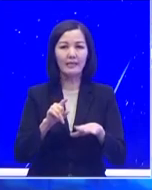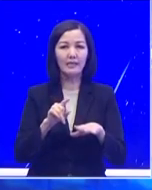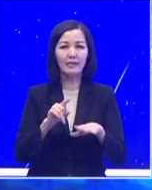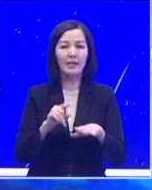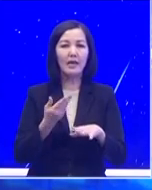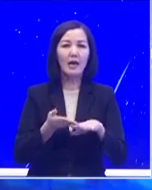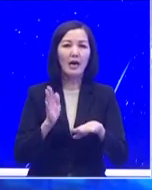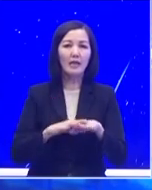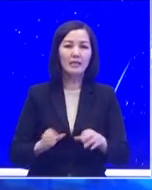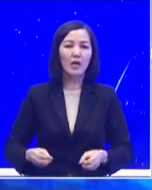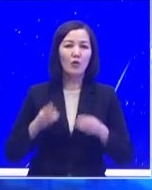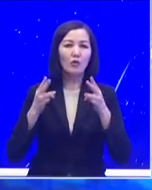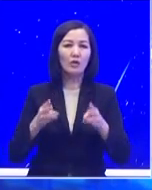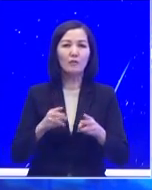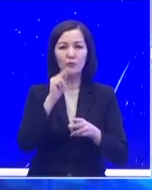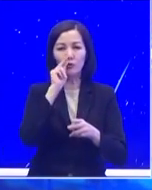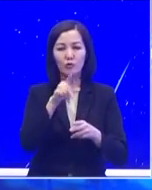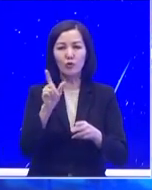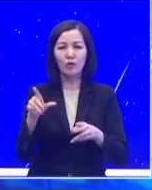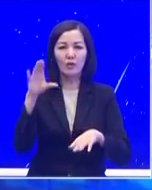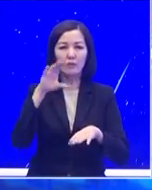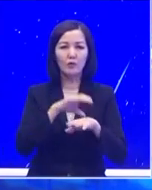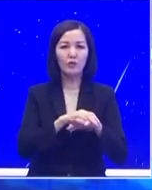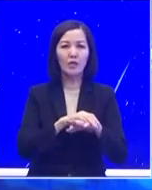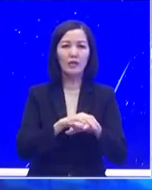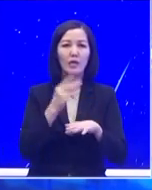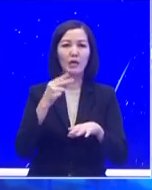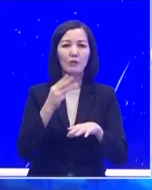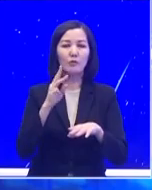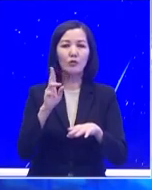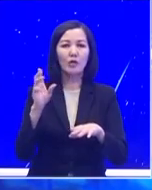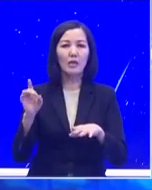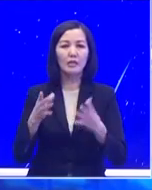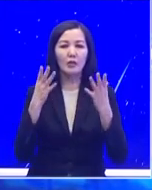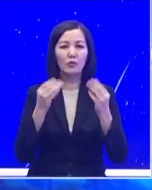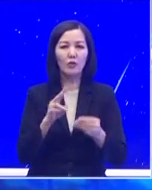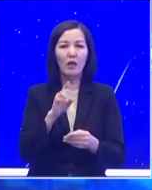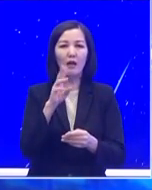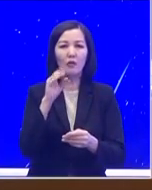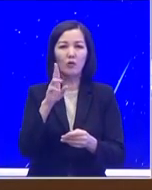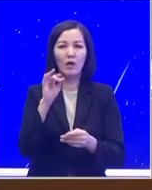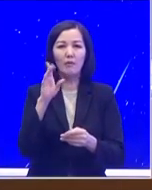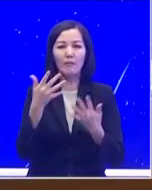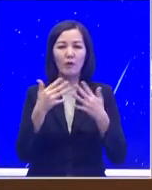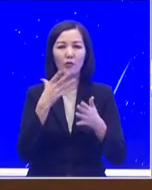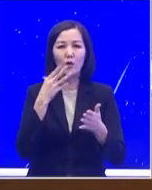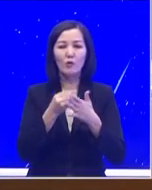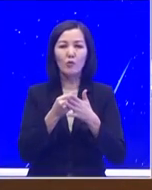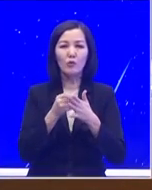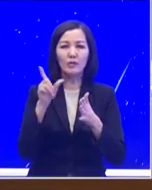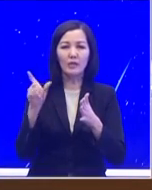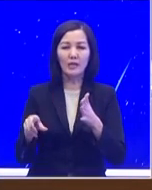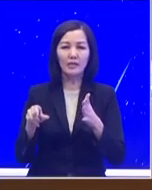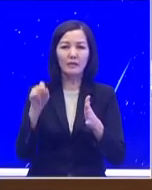аса ауыр қылмыс жасаған күдіктіні ұстады. Ол азамат 23 қаңтар күні Алакөл ауданына қарасты Қабанбай ауылында өз танысын